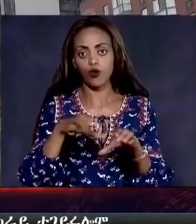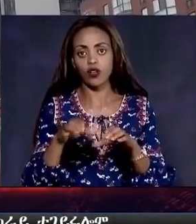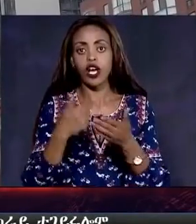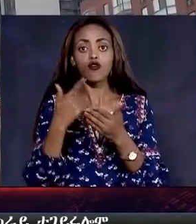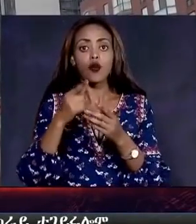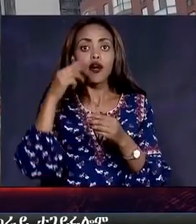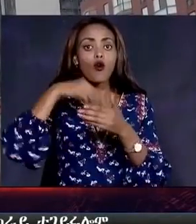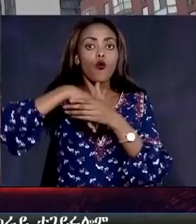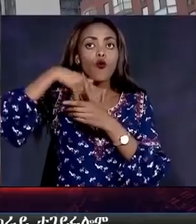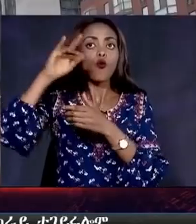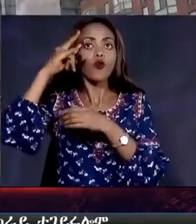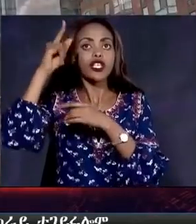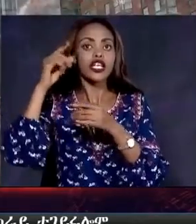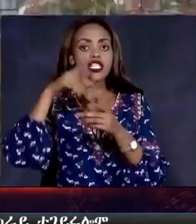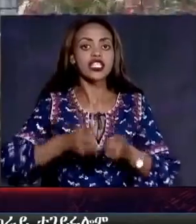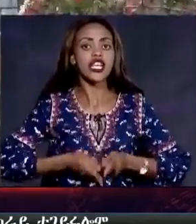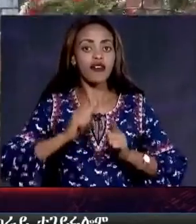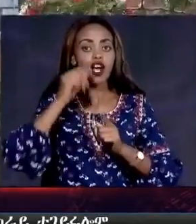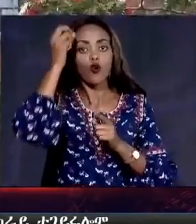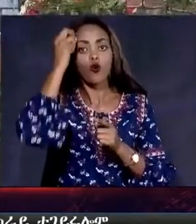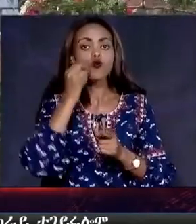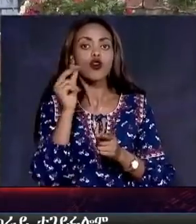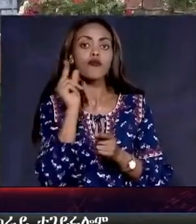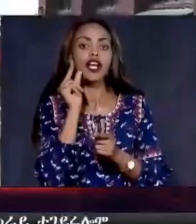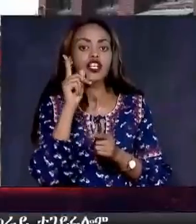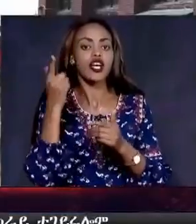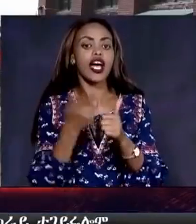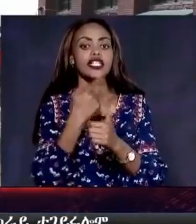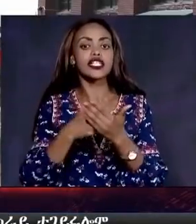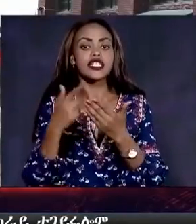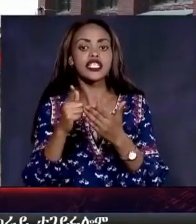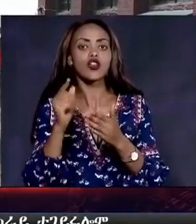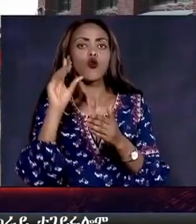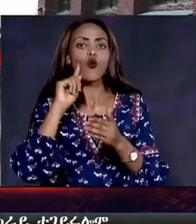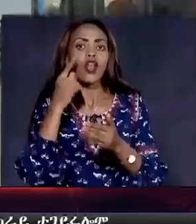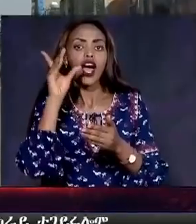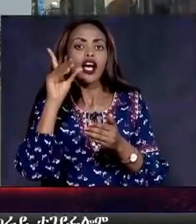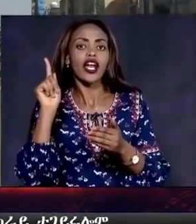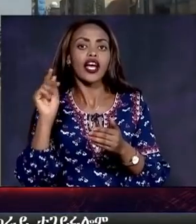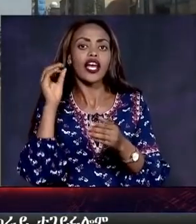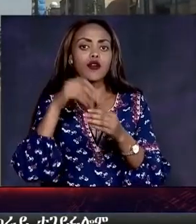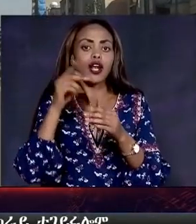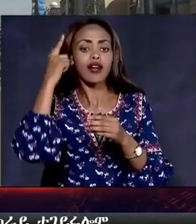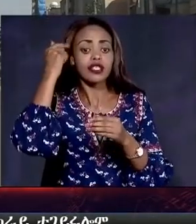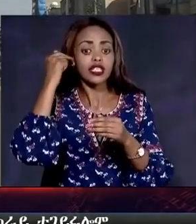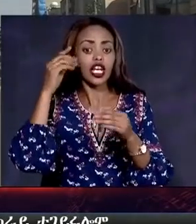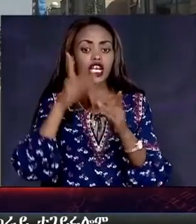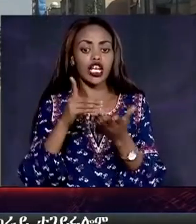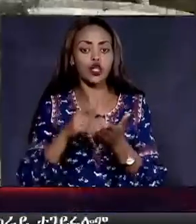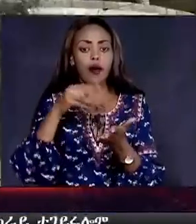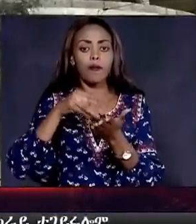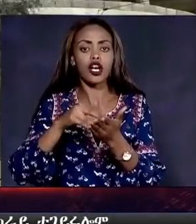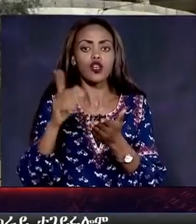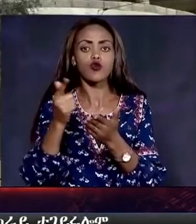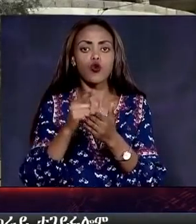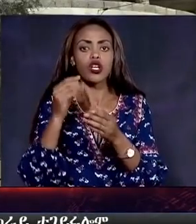كبتوم ابوصع عد زنبرو ويزور بلاين شايل سلاسي حنتي ولنسن اب كندا ينبرامبر اب رؤسه كتمات تگراي زخونت كتمام مقله